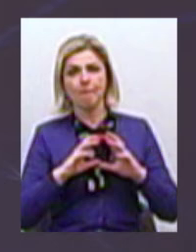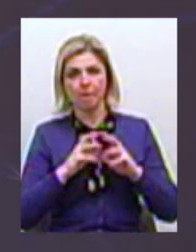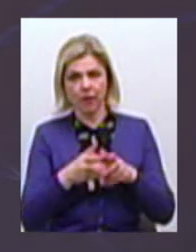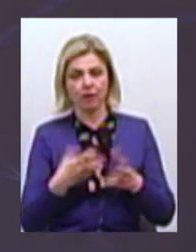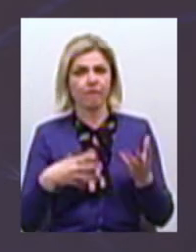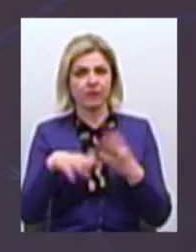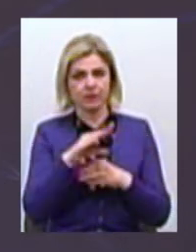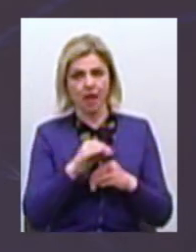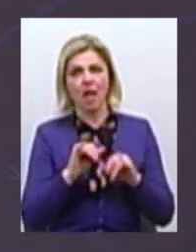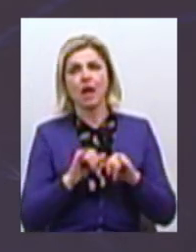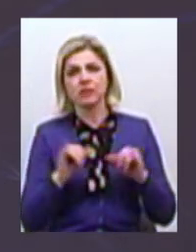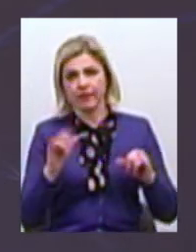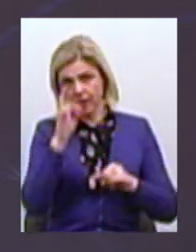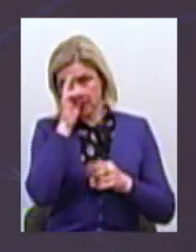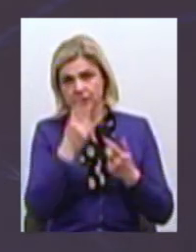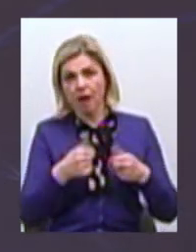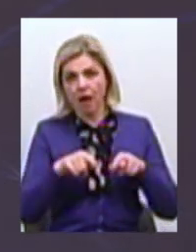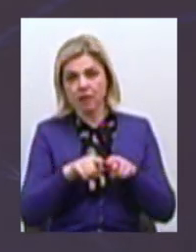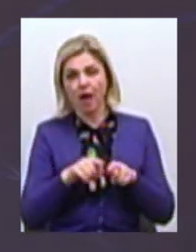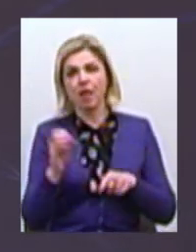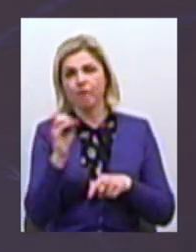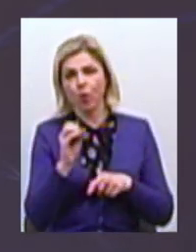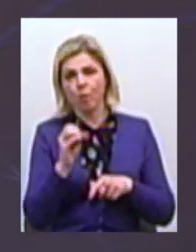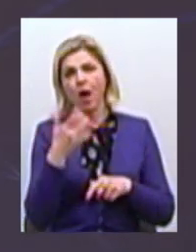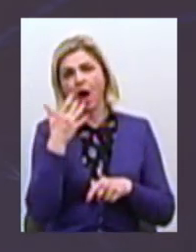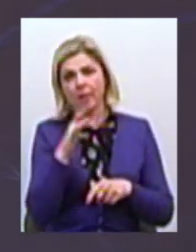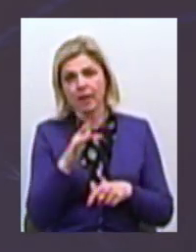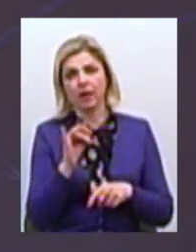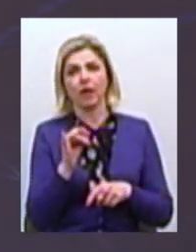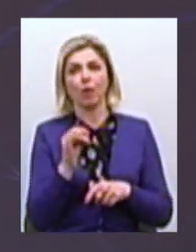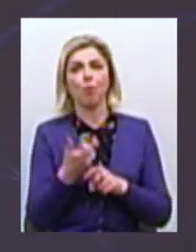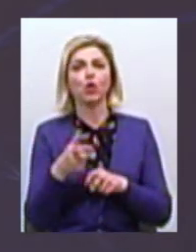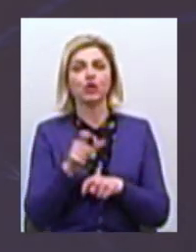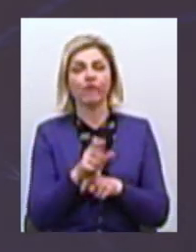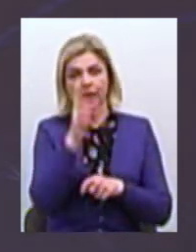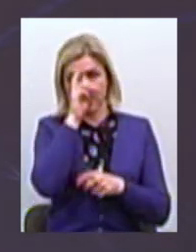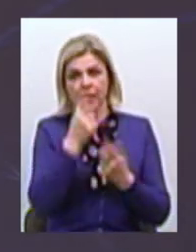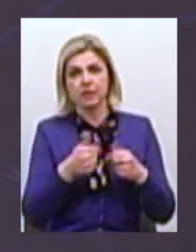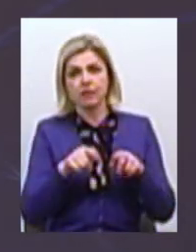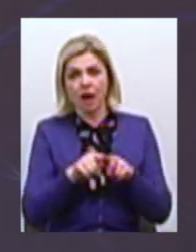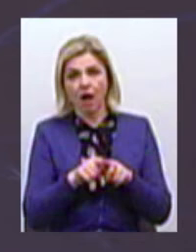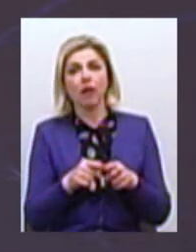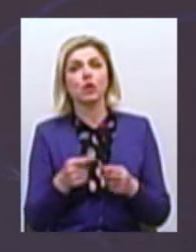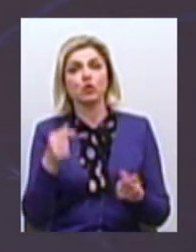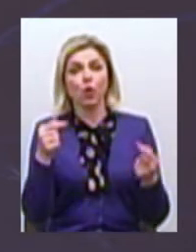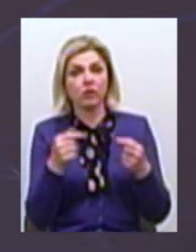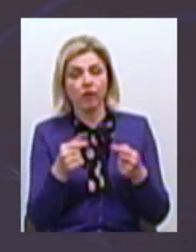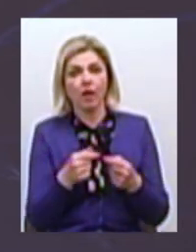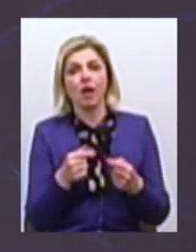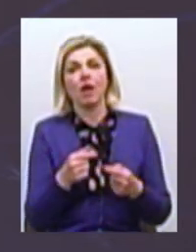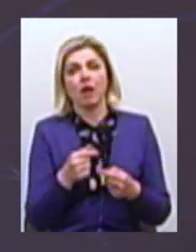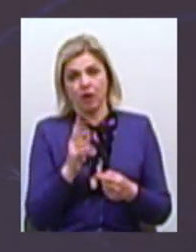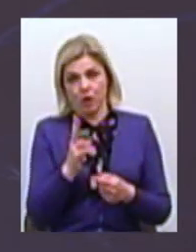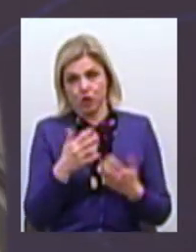цивилизованных странах Европы, в Америке, в большинстве стран, в которых относятся ответственно к животным,